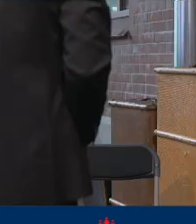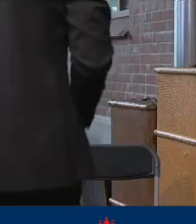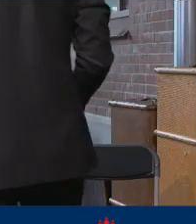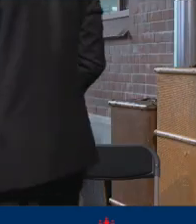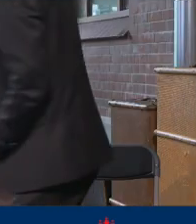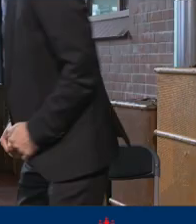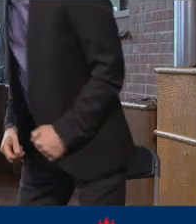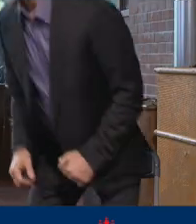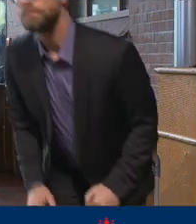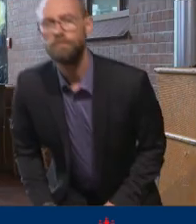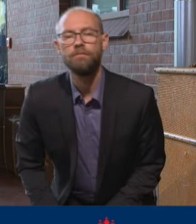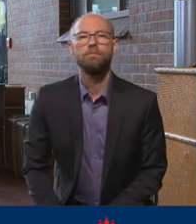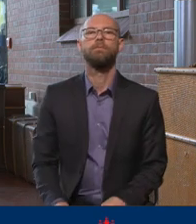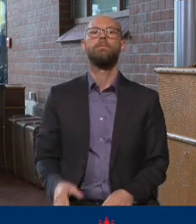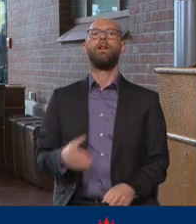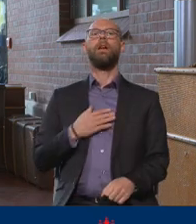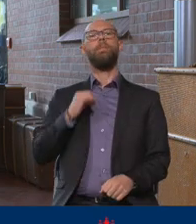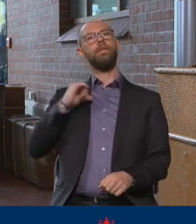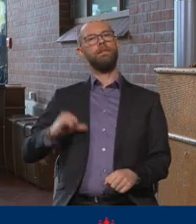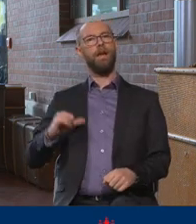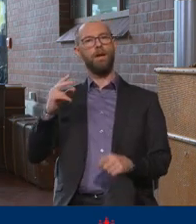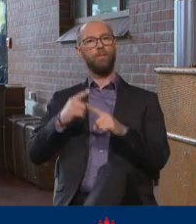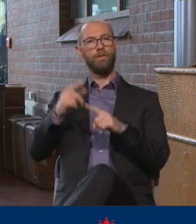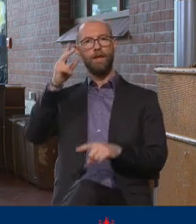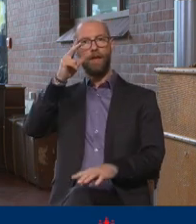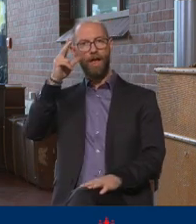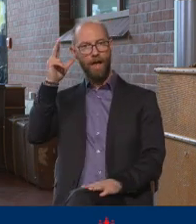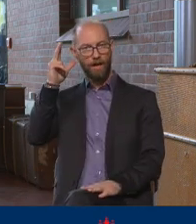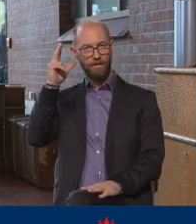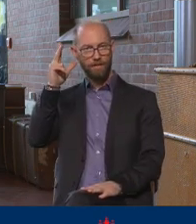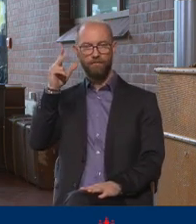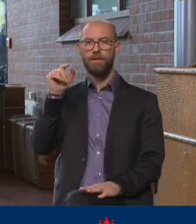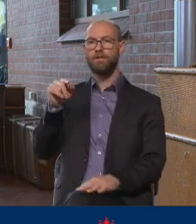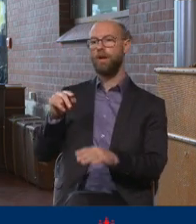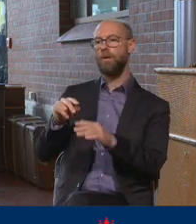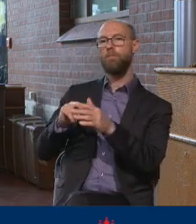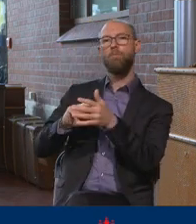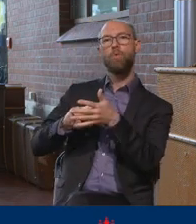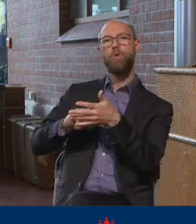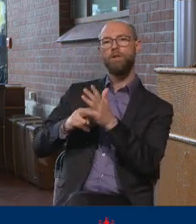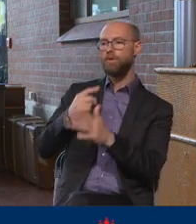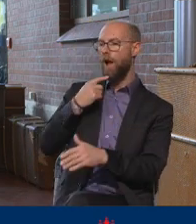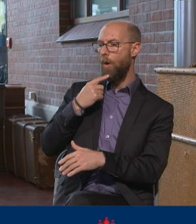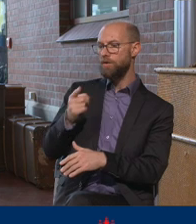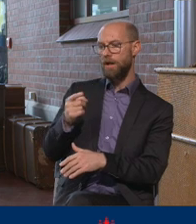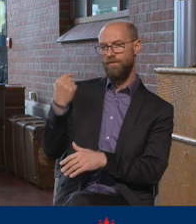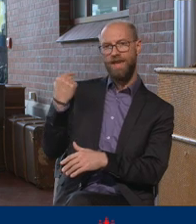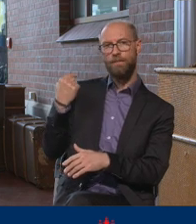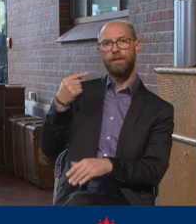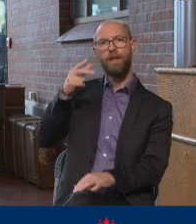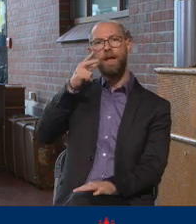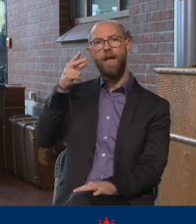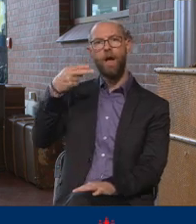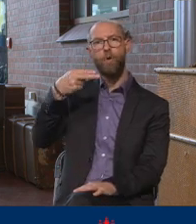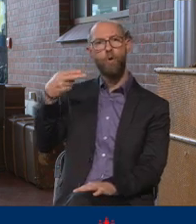meine damen und herren wenn man diese politischen aussagen sowie erhöhen sie formuliert hat und